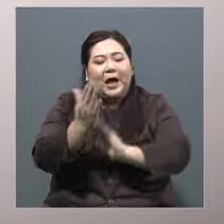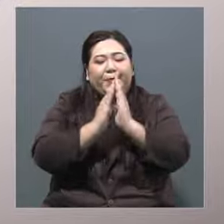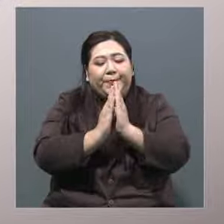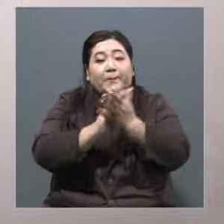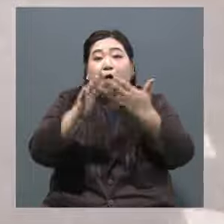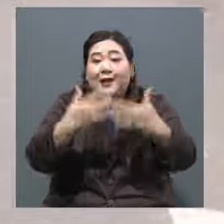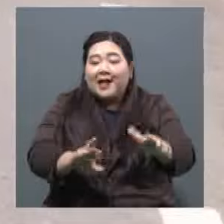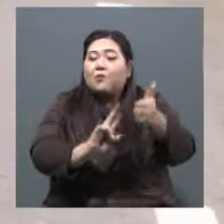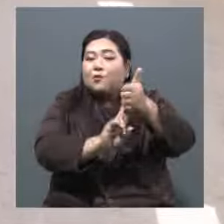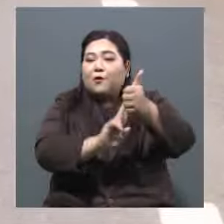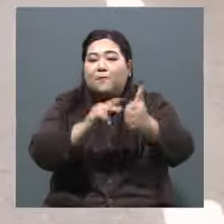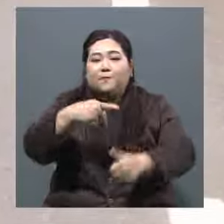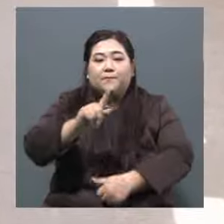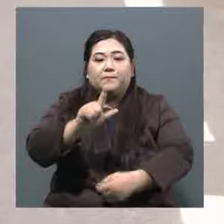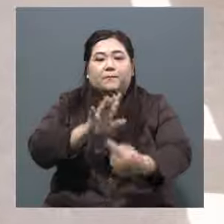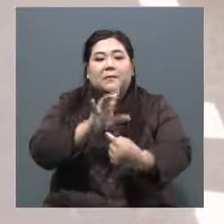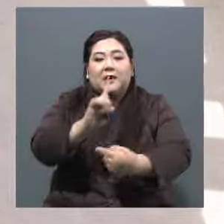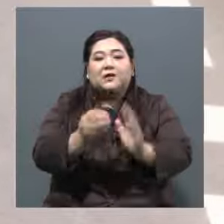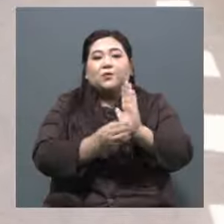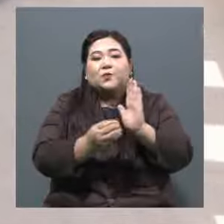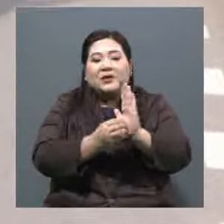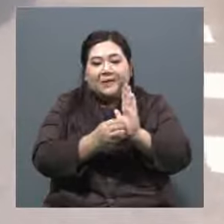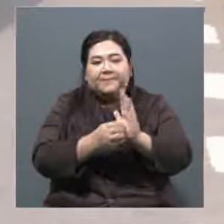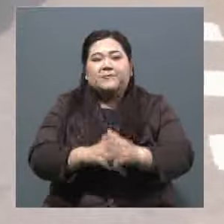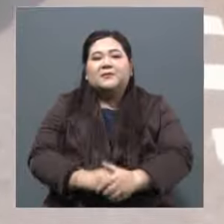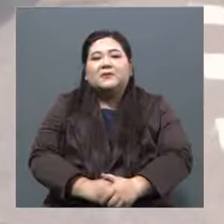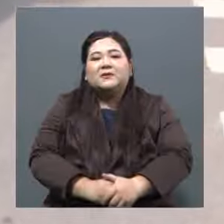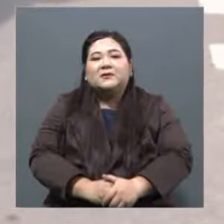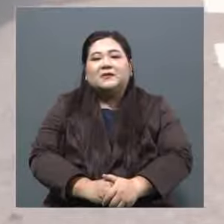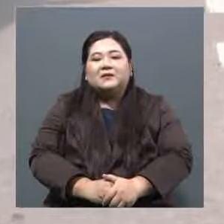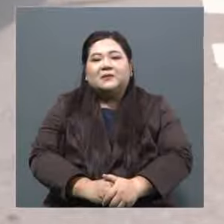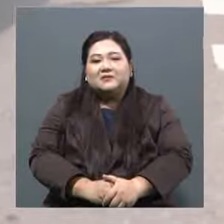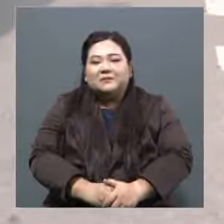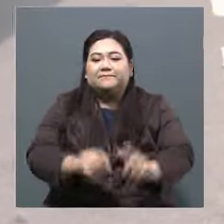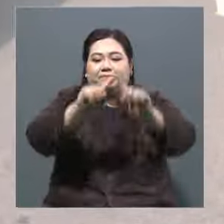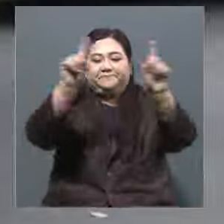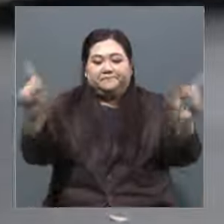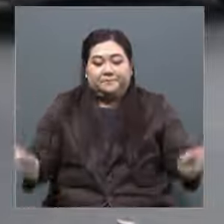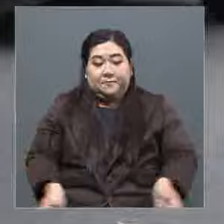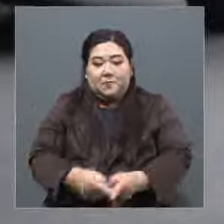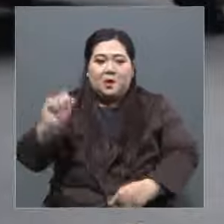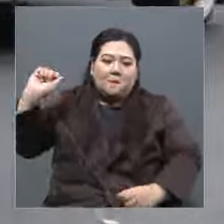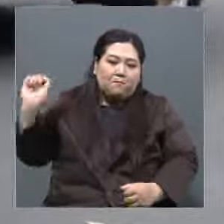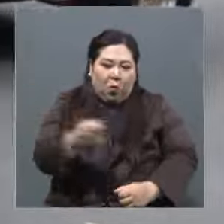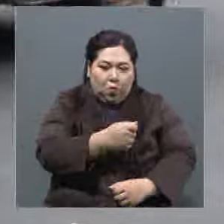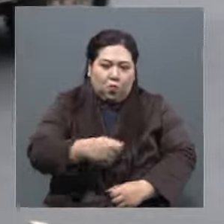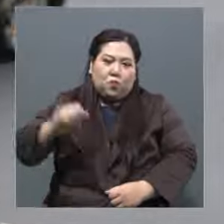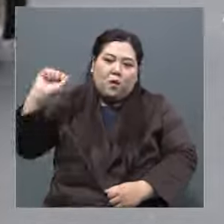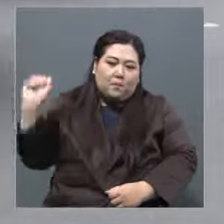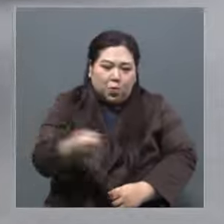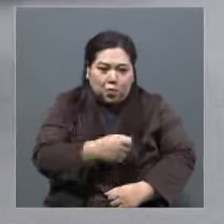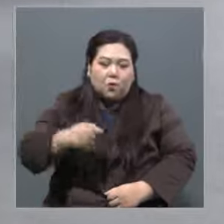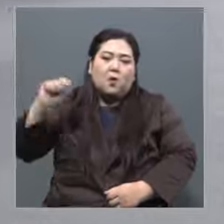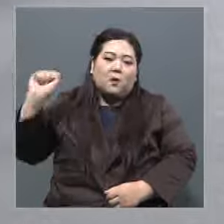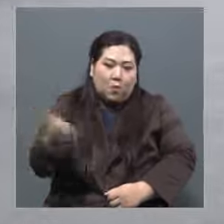ปลัดกรุงเทพมหานครคุณศุภกฤตบุญขันธ์ก็ตีคล้อง 3ครั้งค่ะเรียกว่าเป็นการส่งสัญญาณเริ่มการจัด